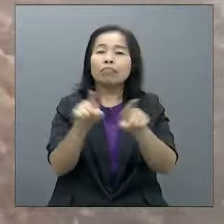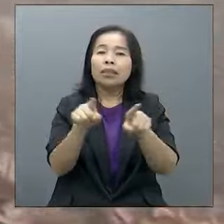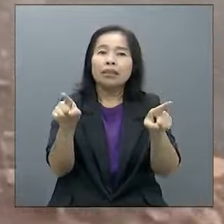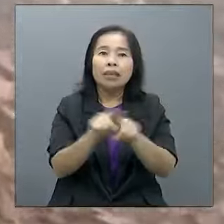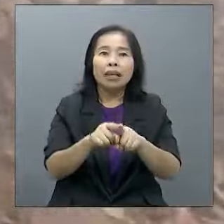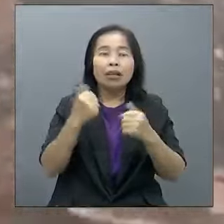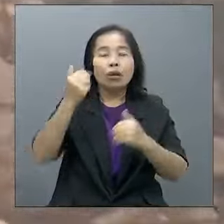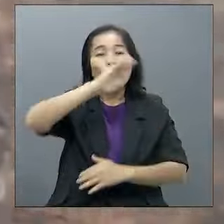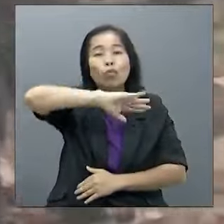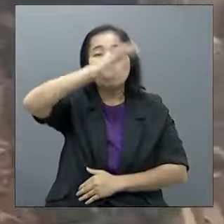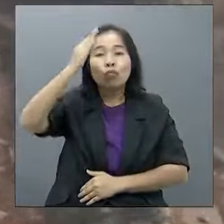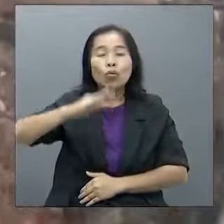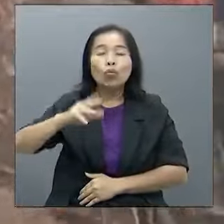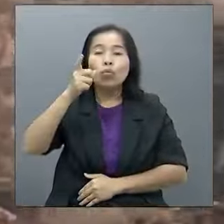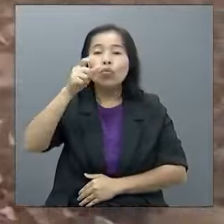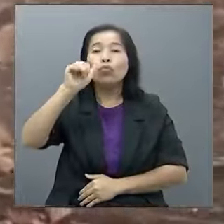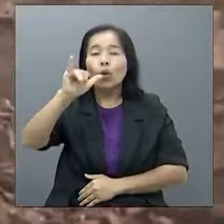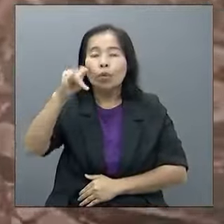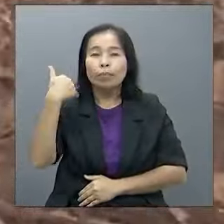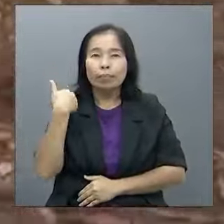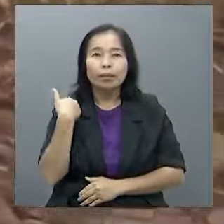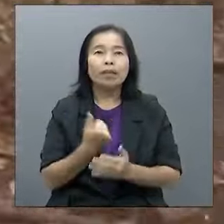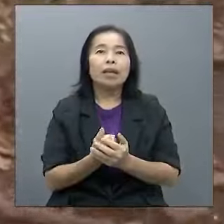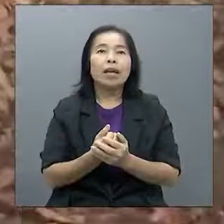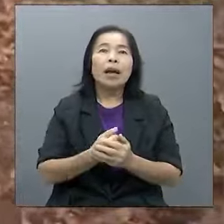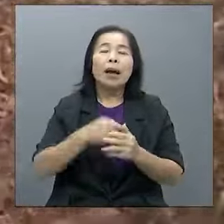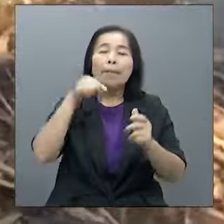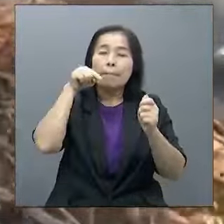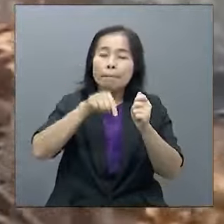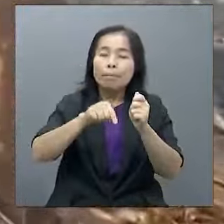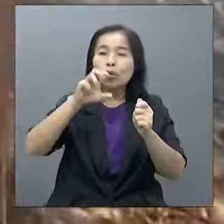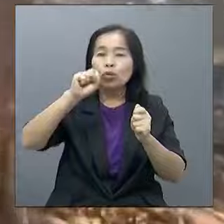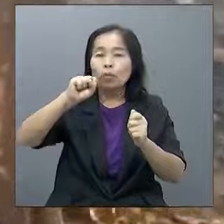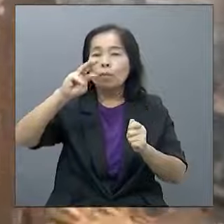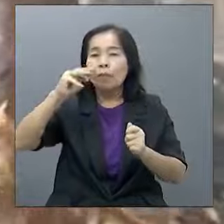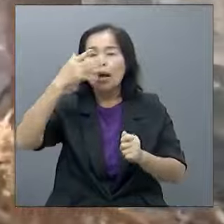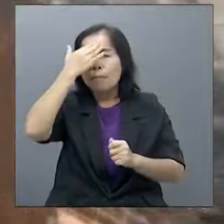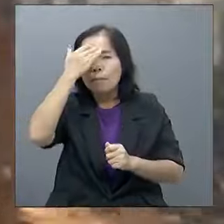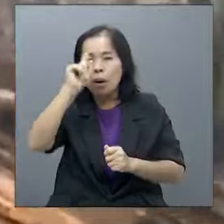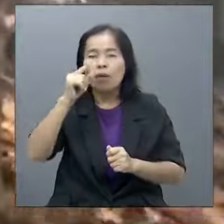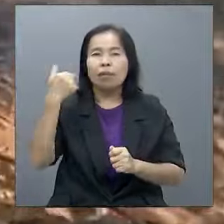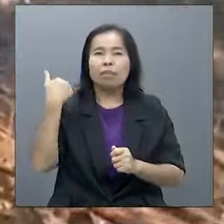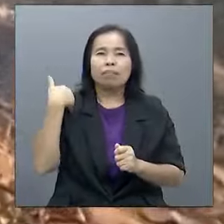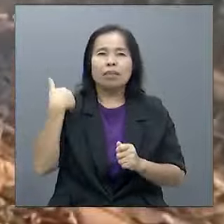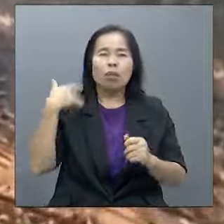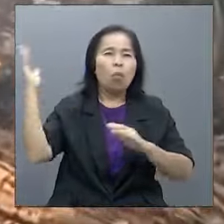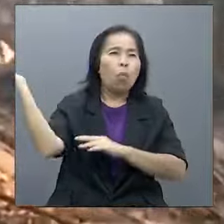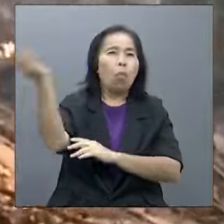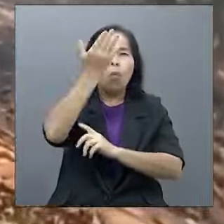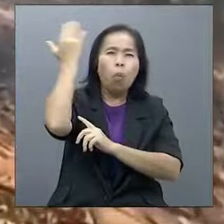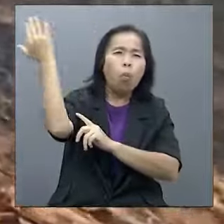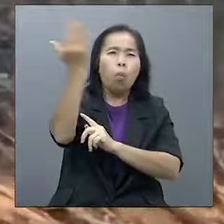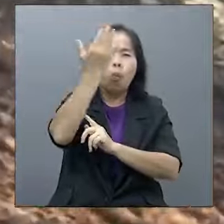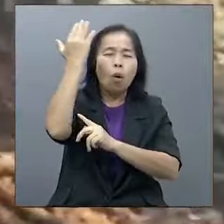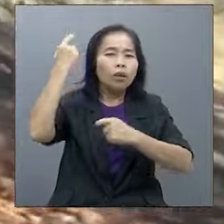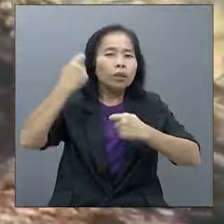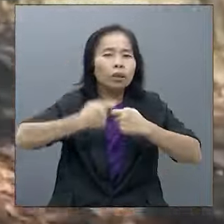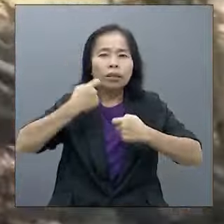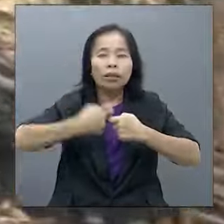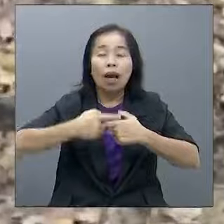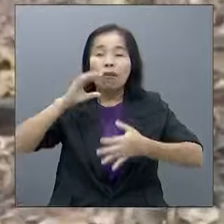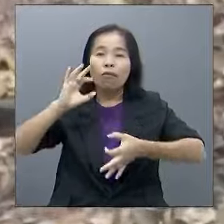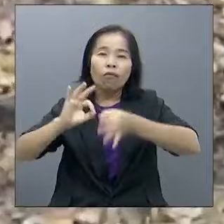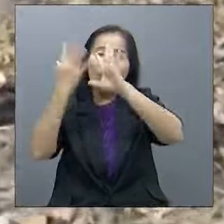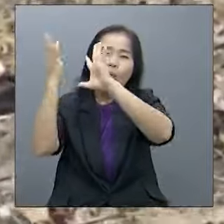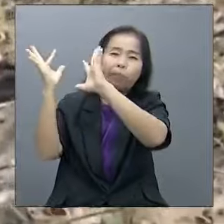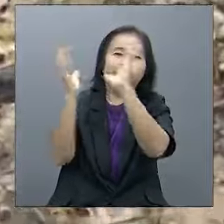ดอยจงอำเภอเถินแล้วก็อำเภอศพปราบครับแต่เนื่องจากว่ามีลมพัดแรงไฟลุกลามอย่างรวดเร็วเจ้าหน้าที่ก็